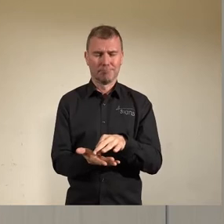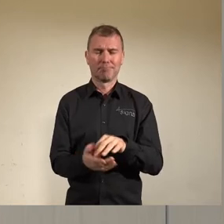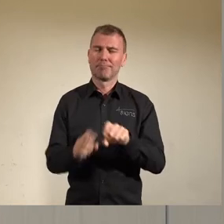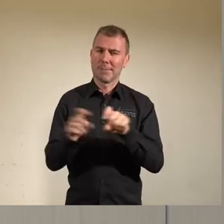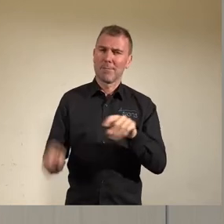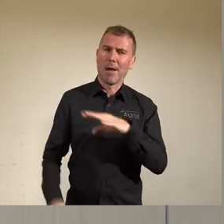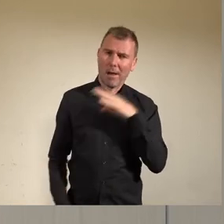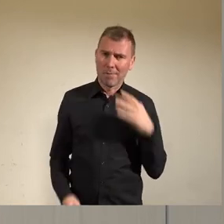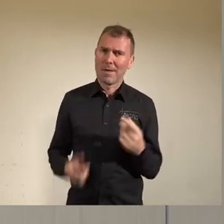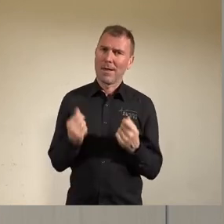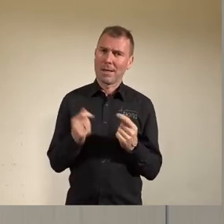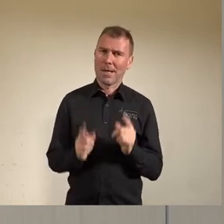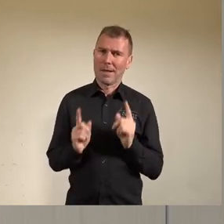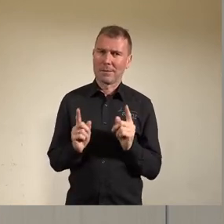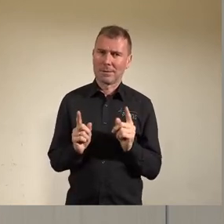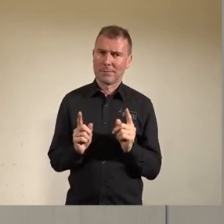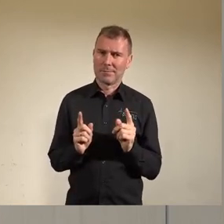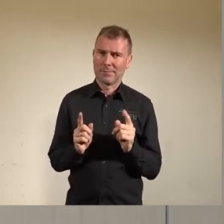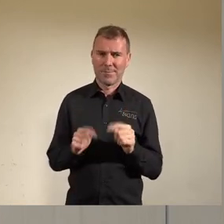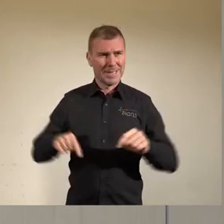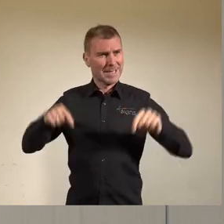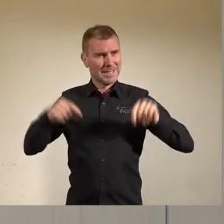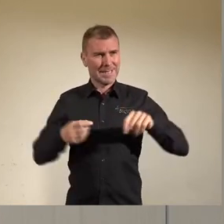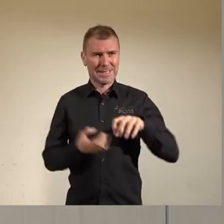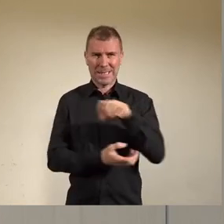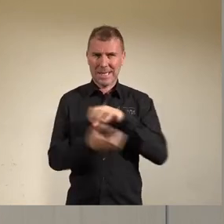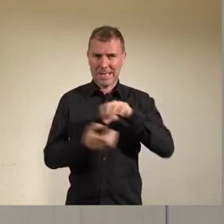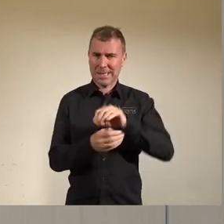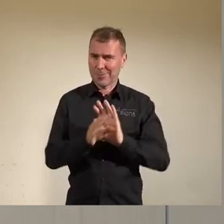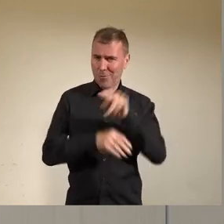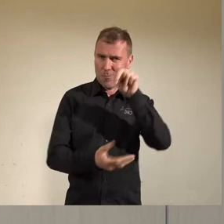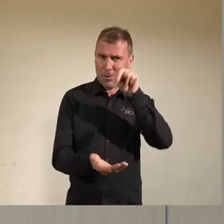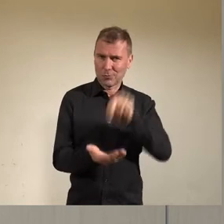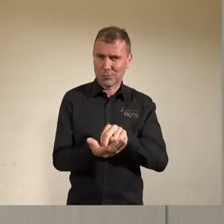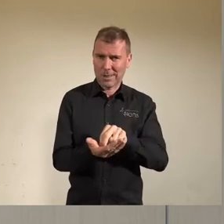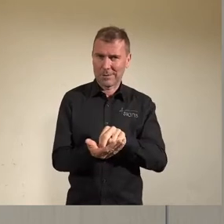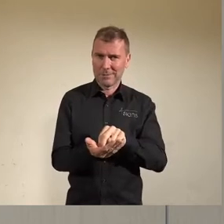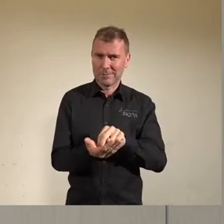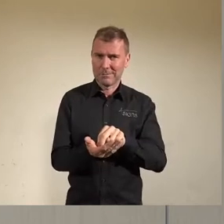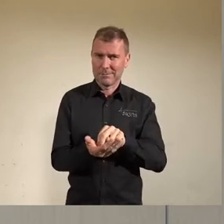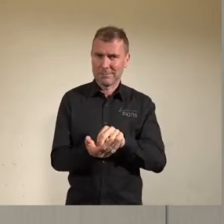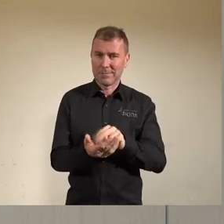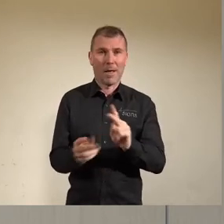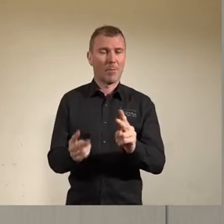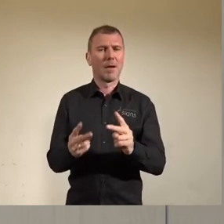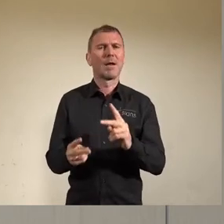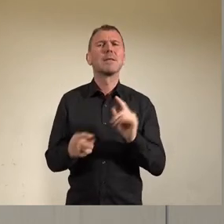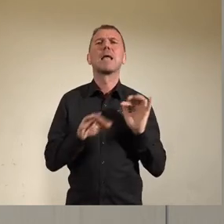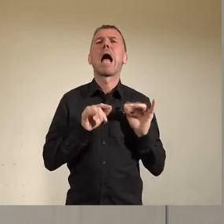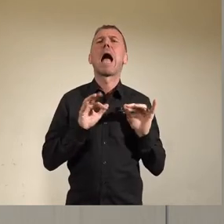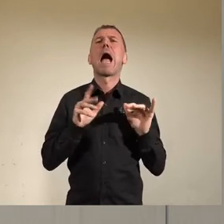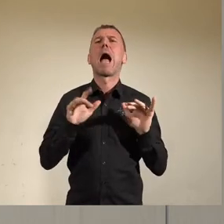geht. Um die gegenwärtige Krise meistern zu können, sind aber die